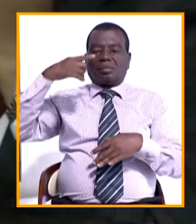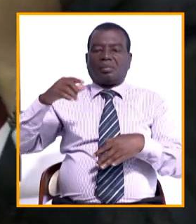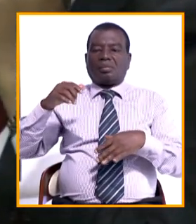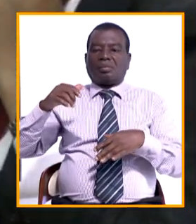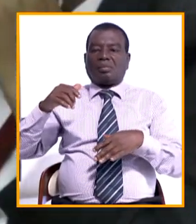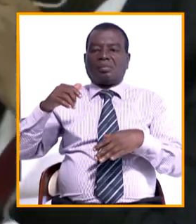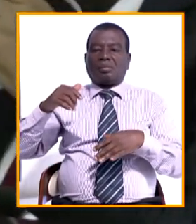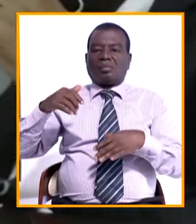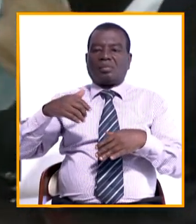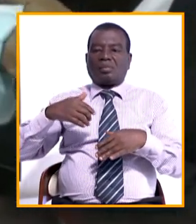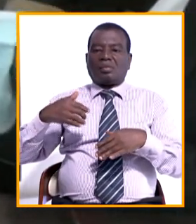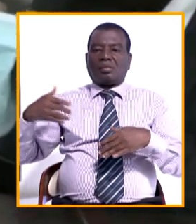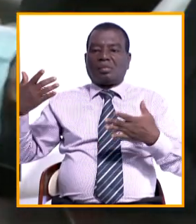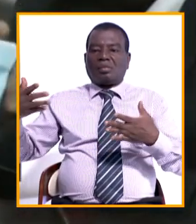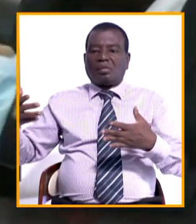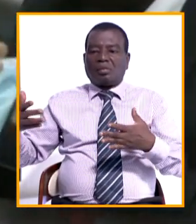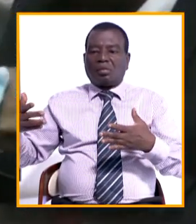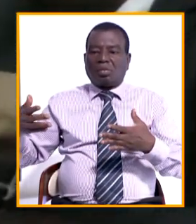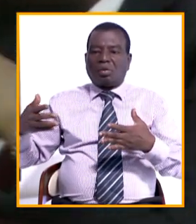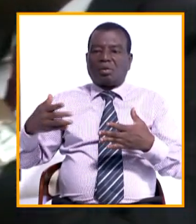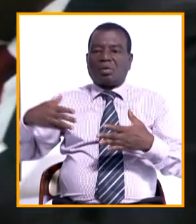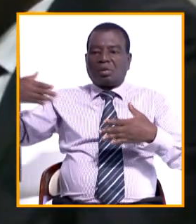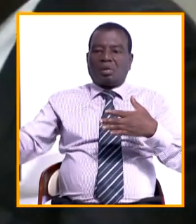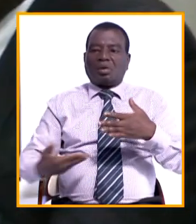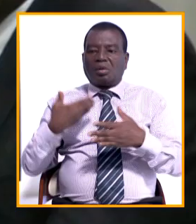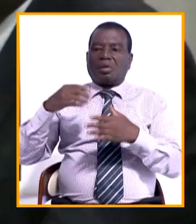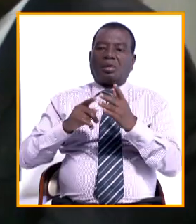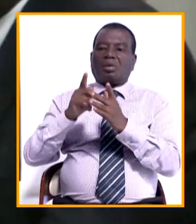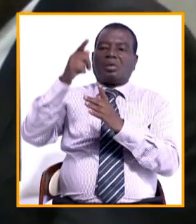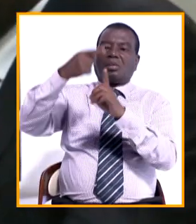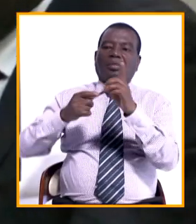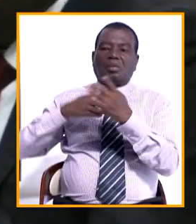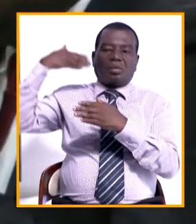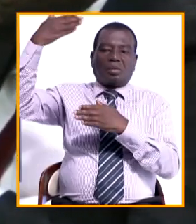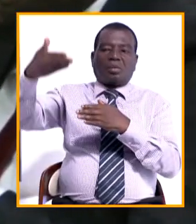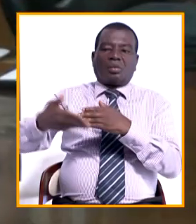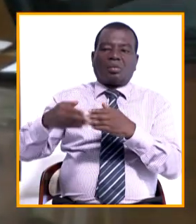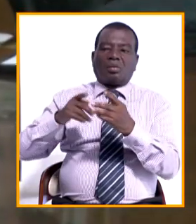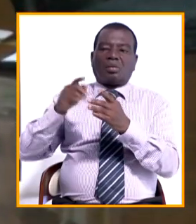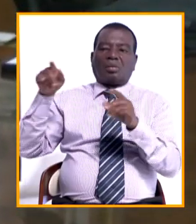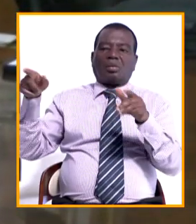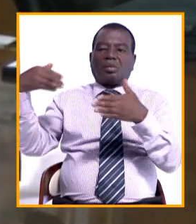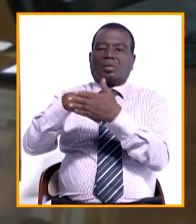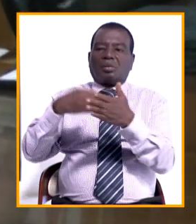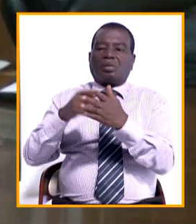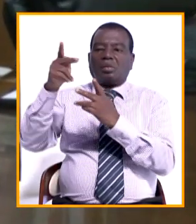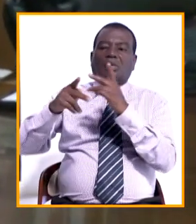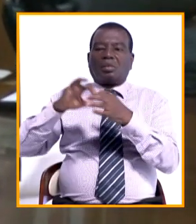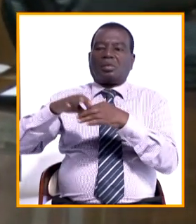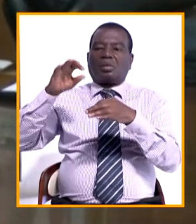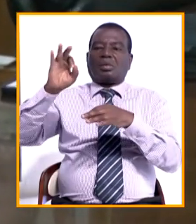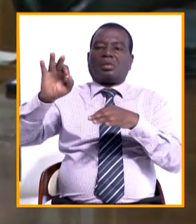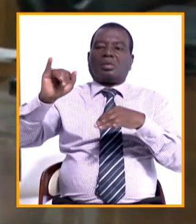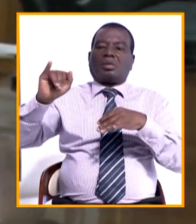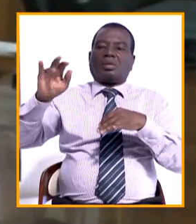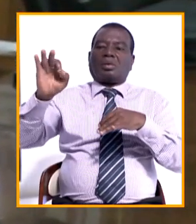abriter le mois prochain le lancement de Foot for School, le nouveau projet de la FIFA, l'instance mondiale du football, en faveur